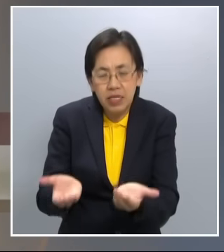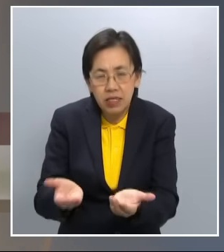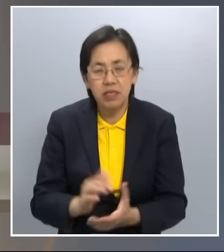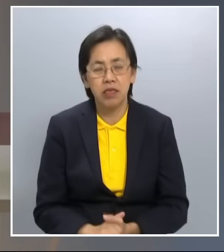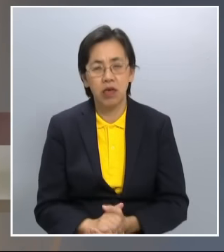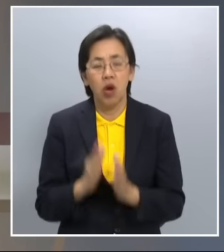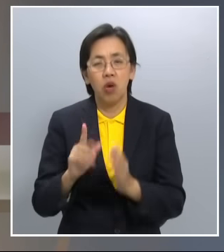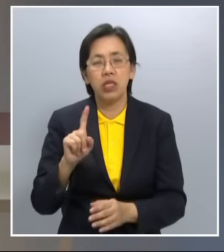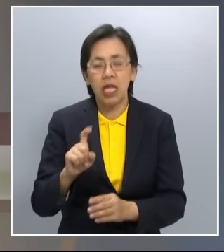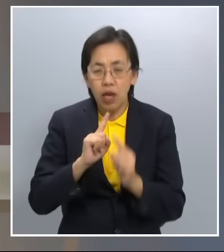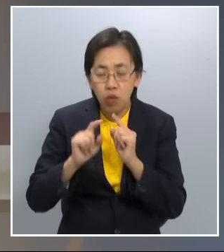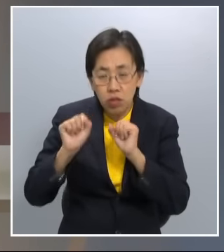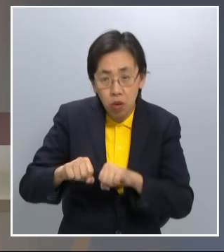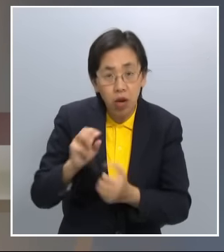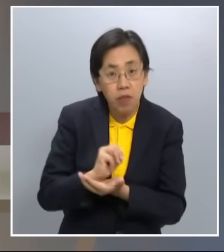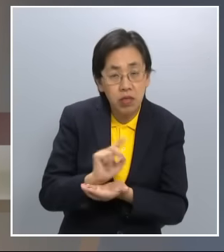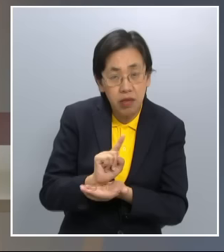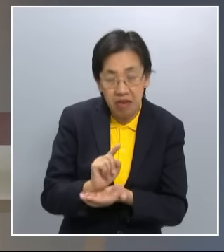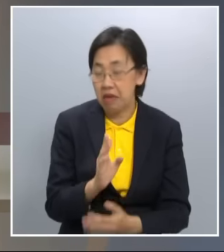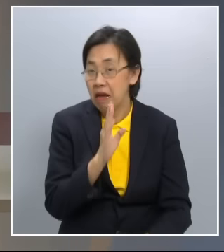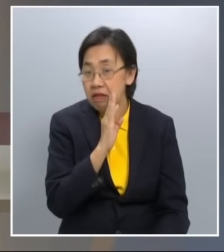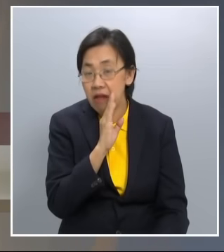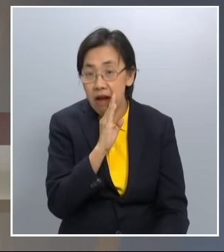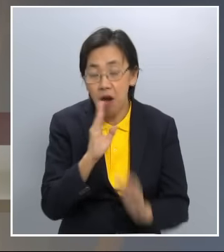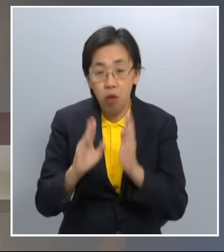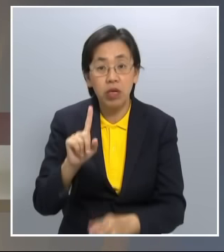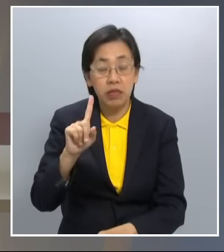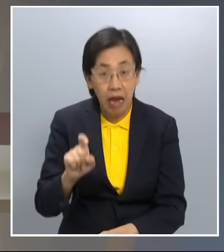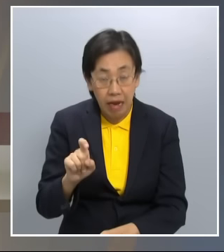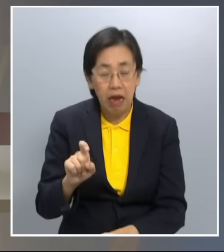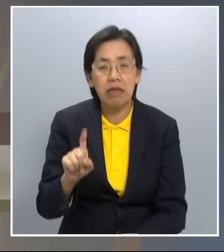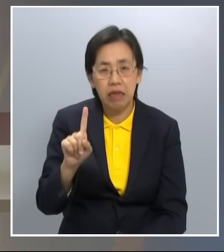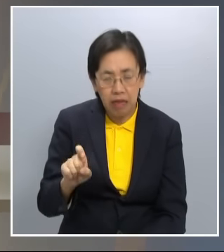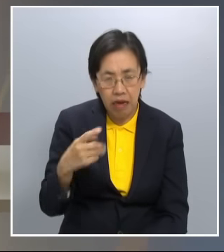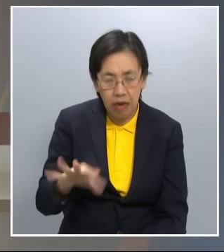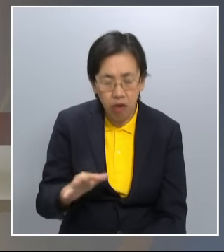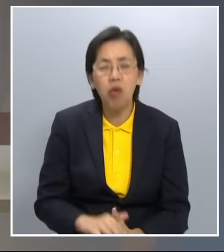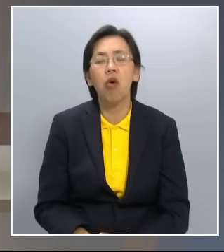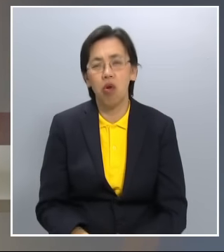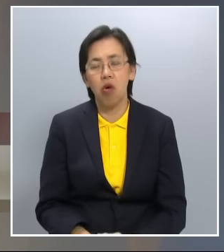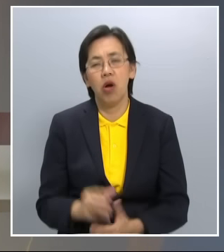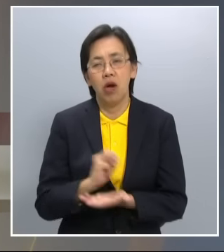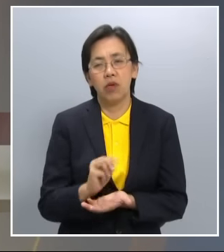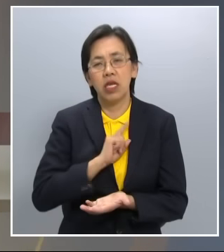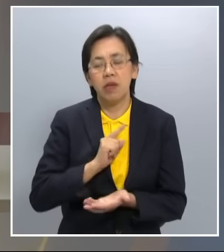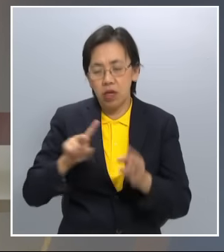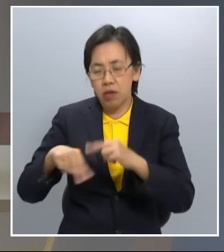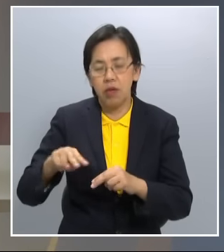ผู้ตายตกลงกับมูลนิธิเอาไว้ว่าถ้าตัวผู้ตายเสียชีวิตก็ให้มูลนิธิมาดูแลสุนัขทั้งห